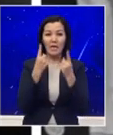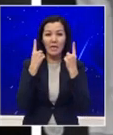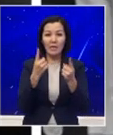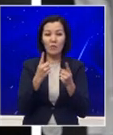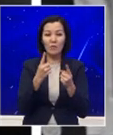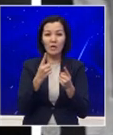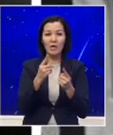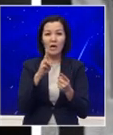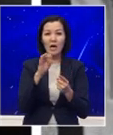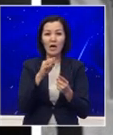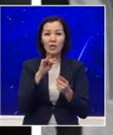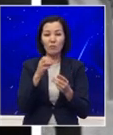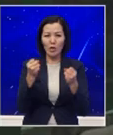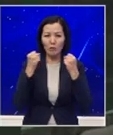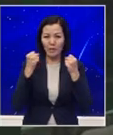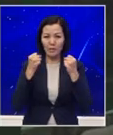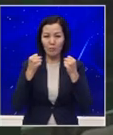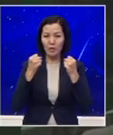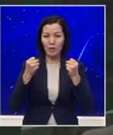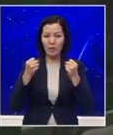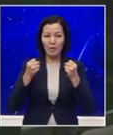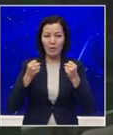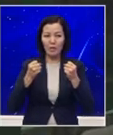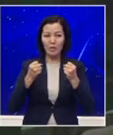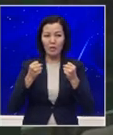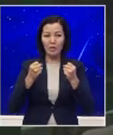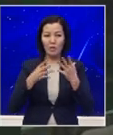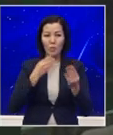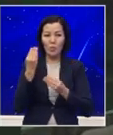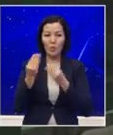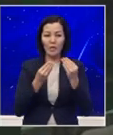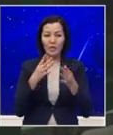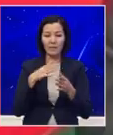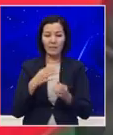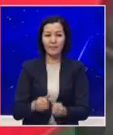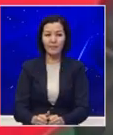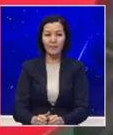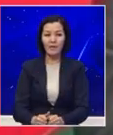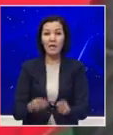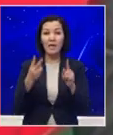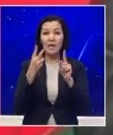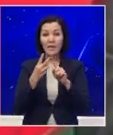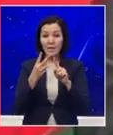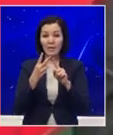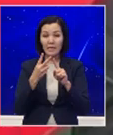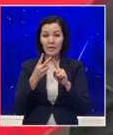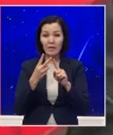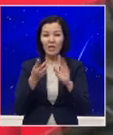образдары. Қажымұқан рөлі қиын болды ма, жоқ тақиялы періштенің рөлі қиын болды ма? Жоқ, енді анда күрес